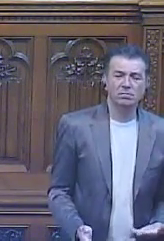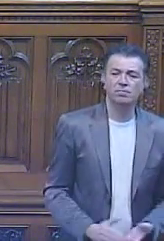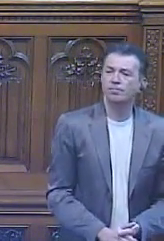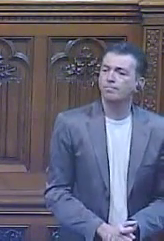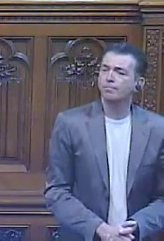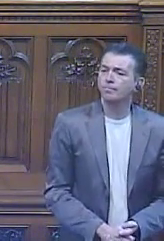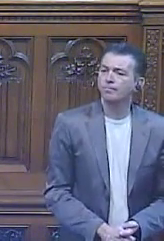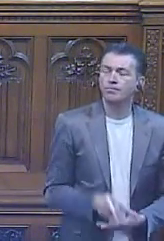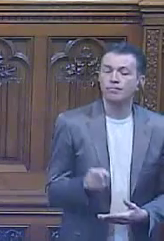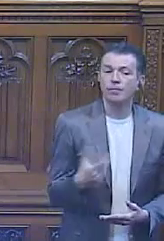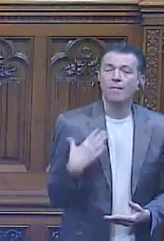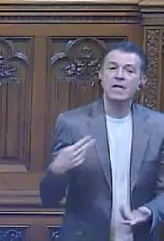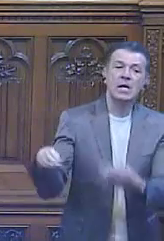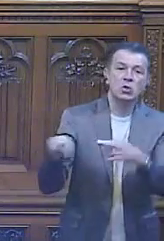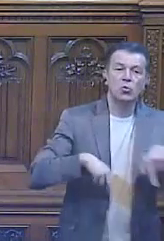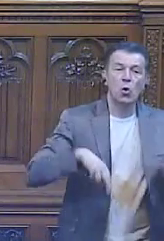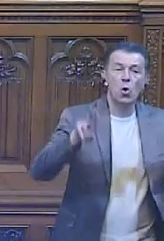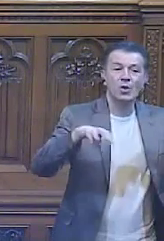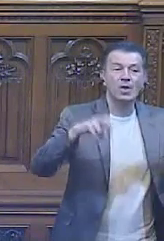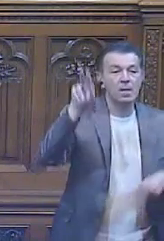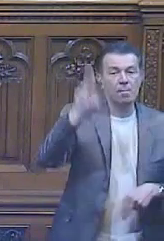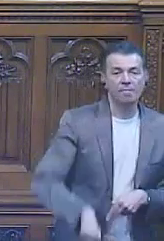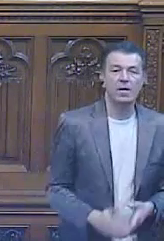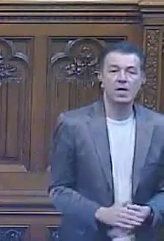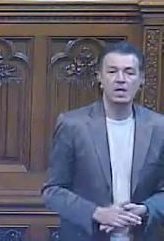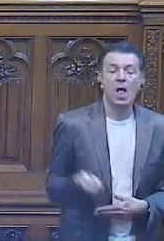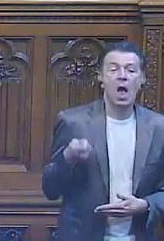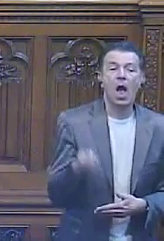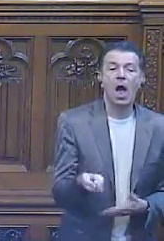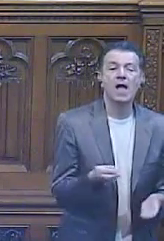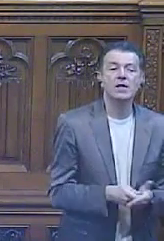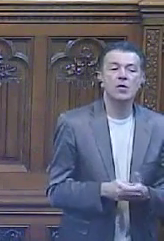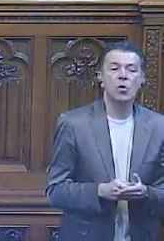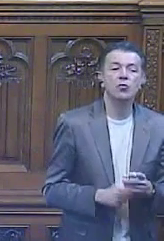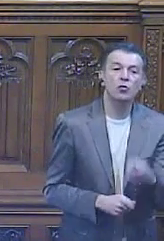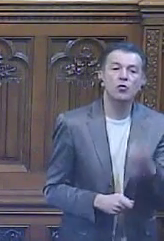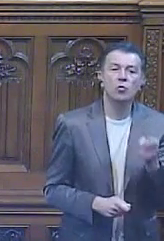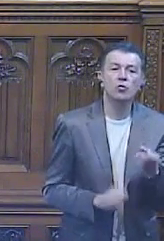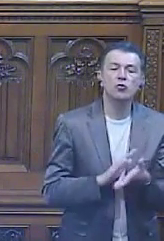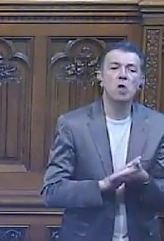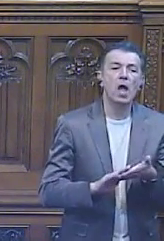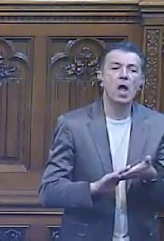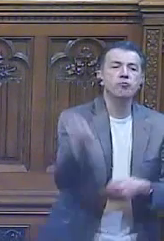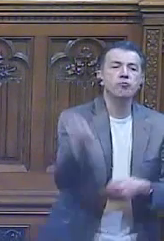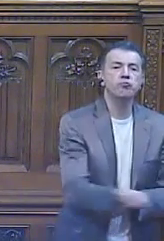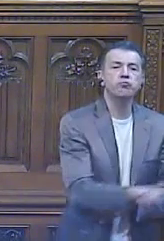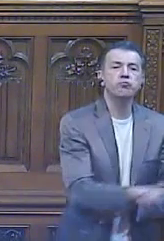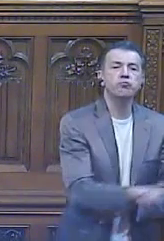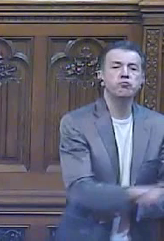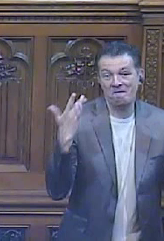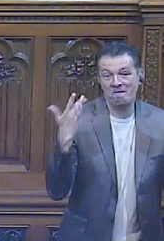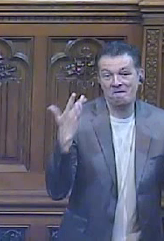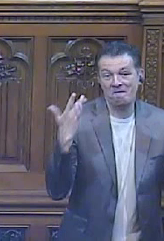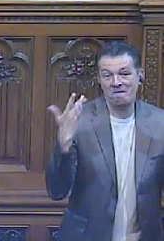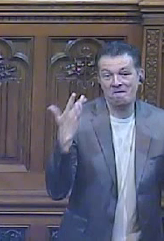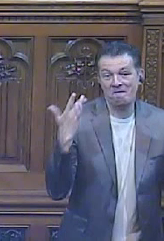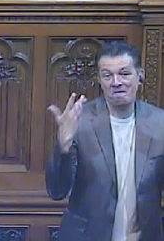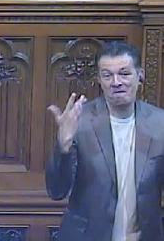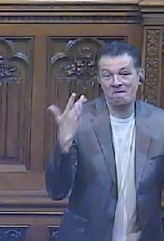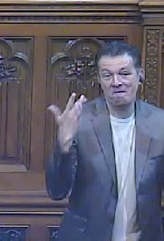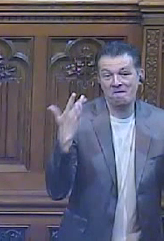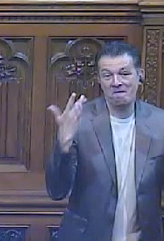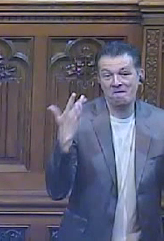zuletzt, um wieder auf Wien zurückzukommen, den Heizkostenzuschuss einfach ersatzlos gestrichen in Wien. Meine sehr geehrten Damen